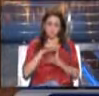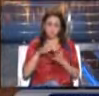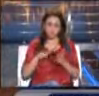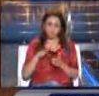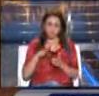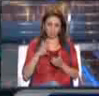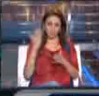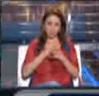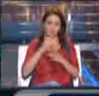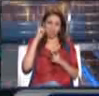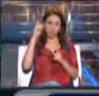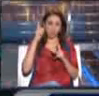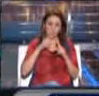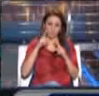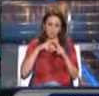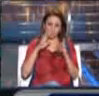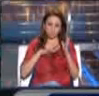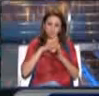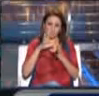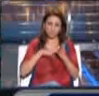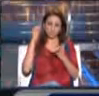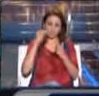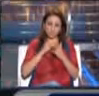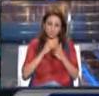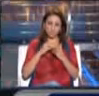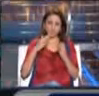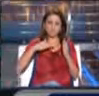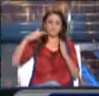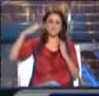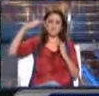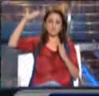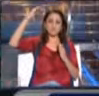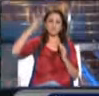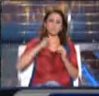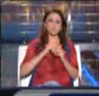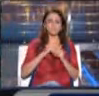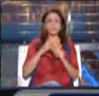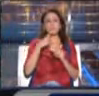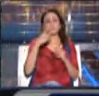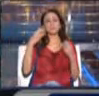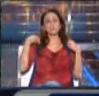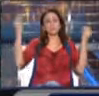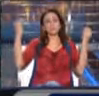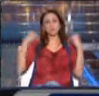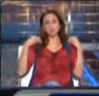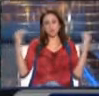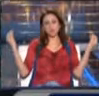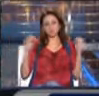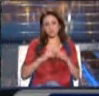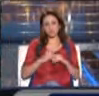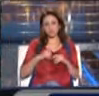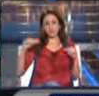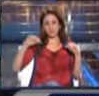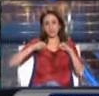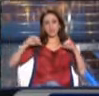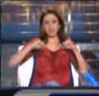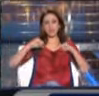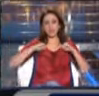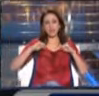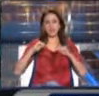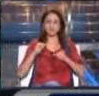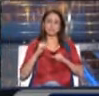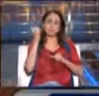من بدايه الازمه وبدايه المشكله ان تصعيد الامر للاتجاه الرياضي يعني، ولما طلع النادي الاهلي وقال ان انا مش